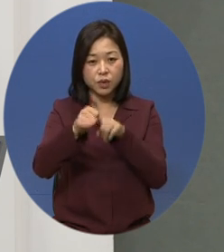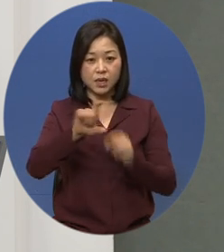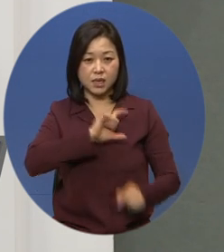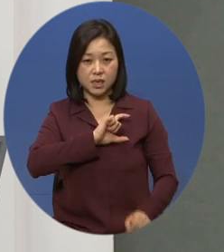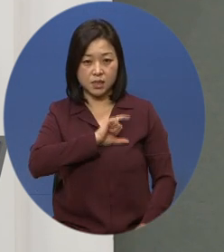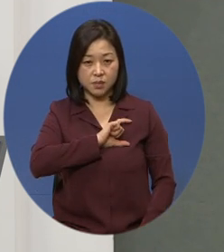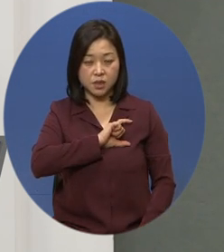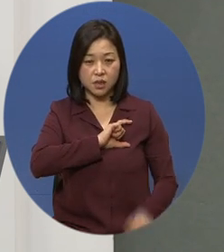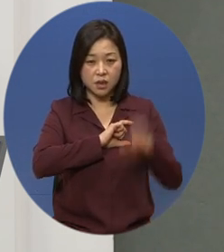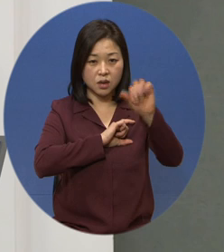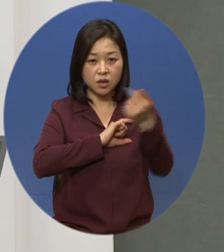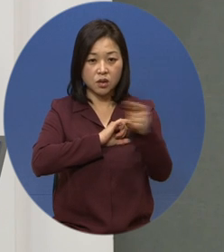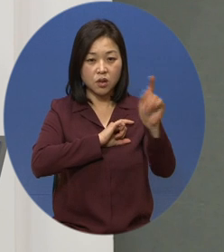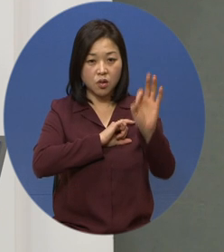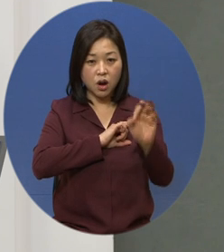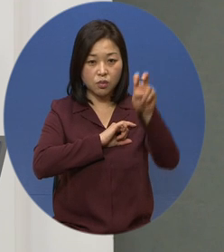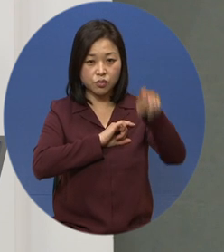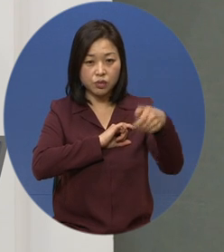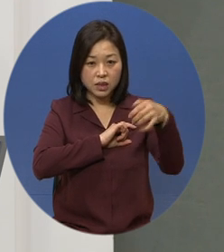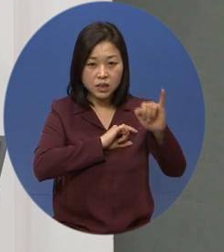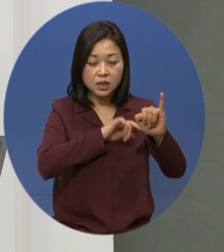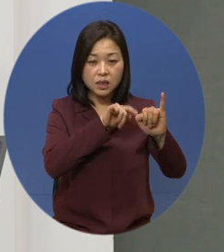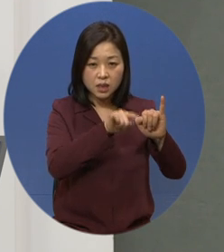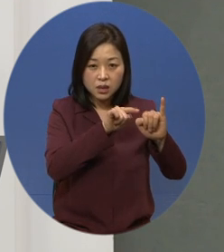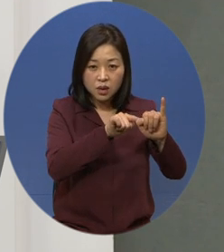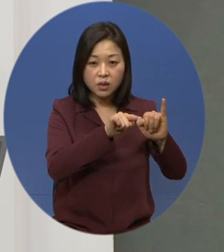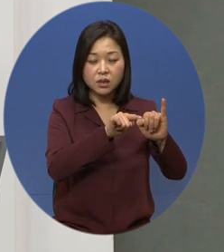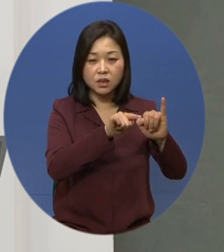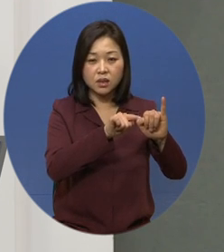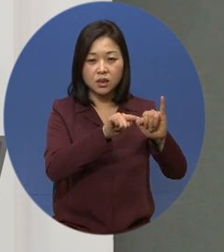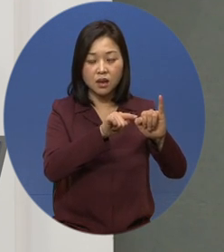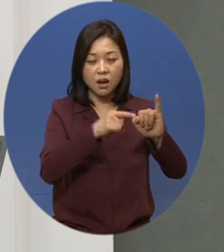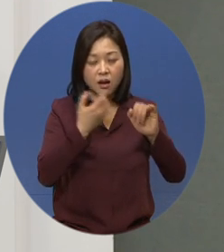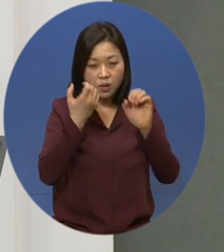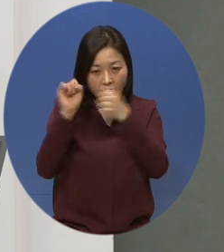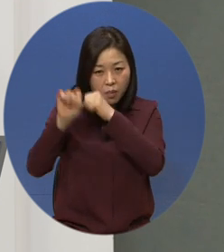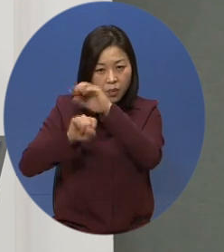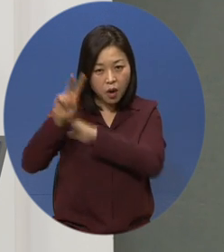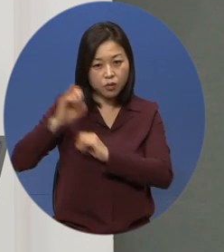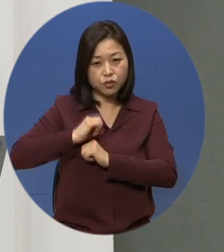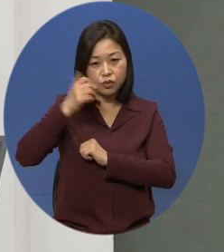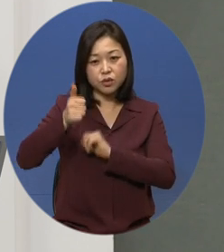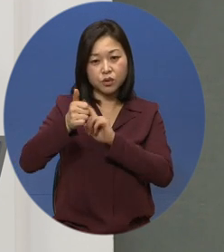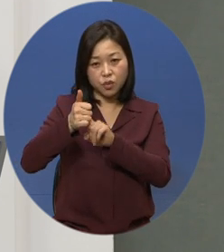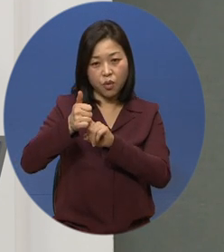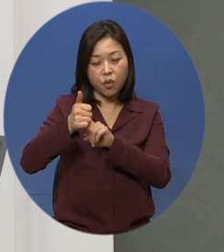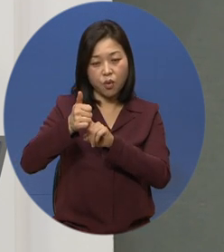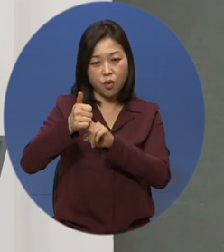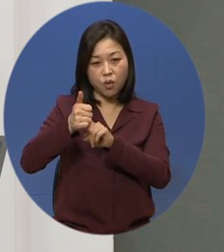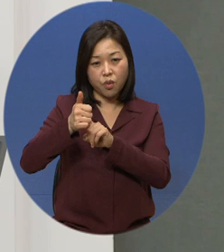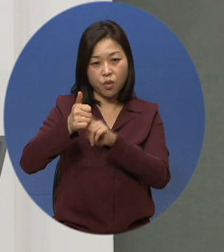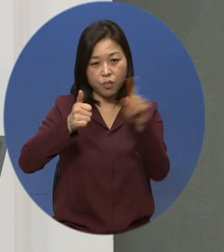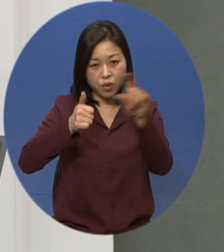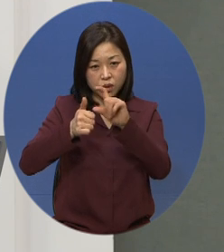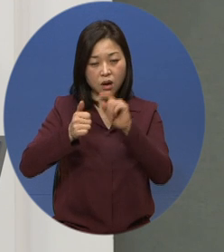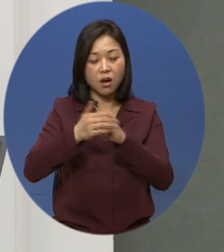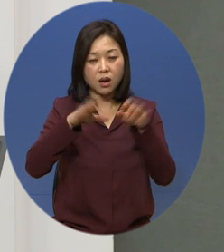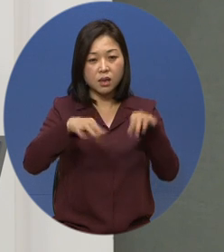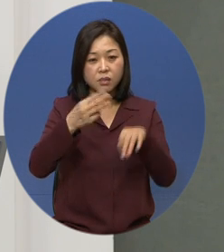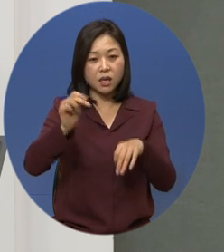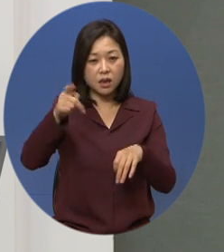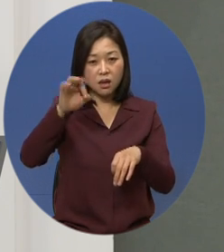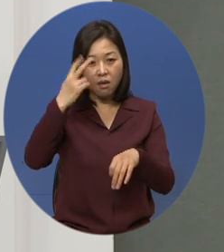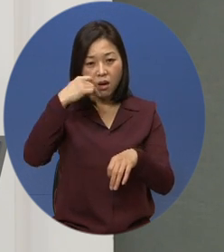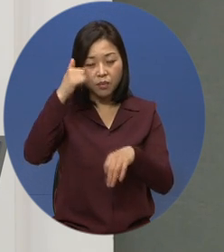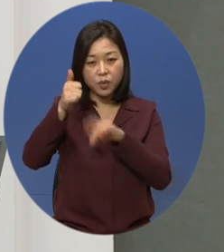황무지에서 는 타령 경우로 둔갑을 시켜서 그 김태영 감독이 시나리오를 쓰셨나요 내내 뭐